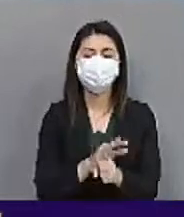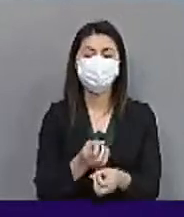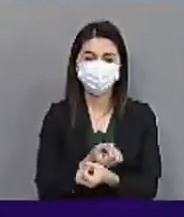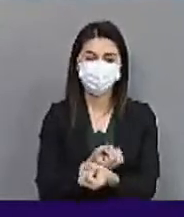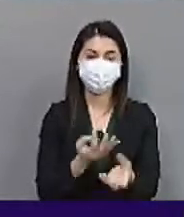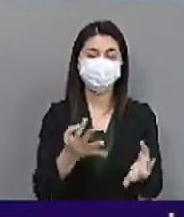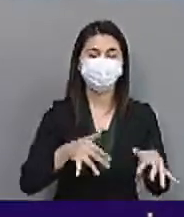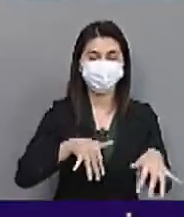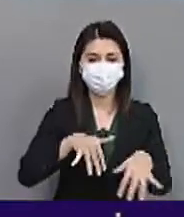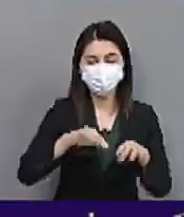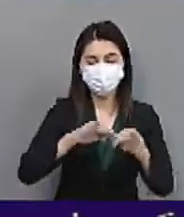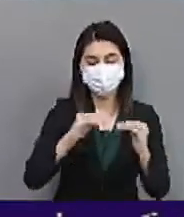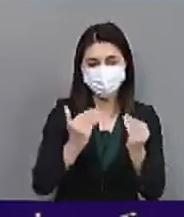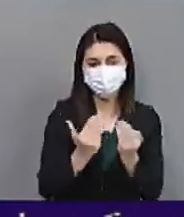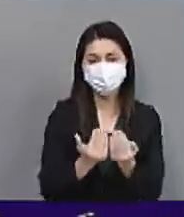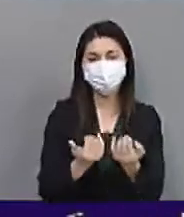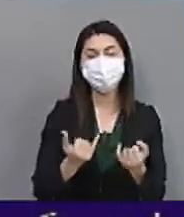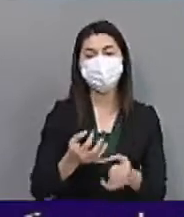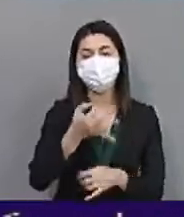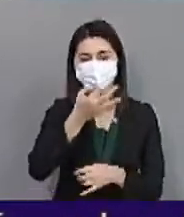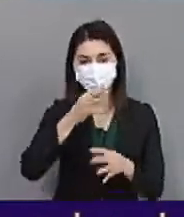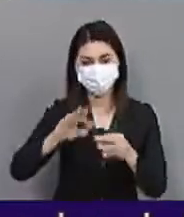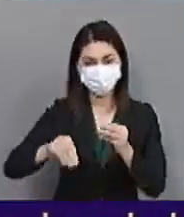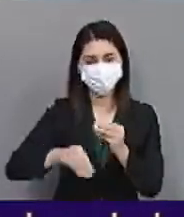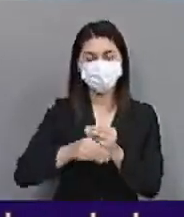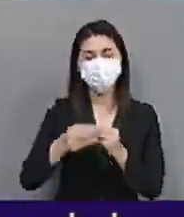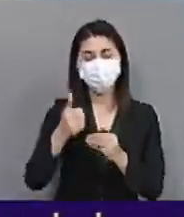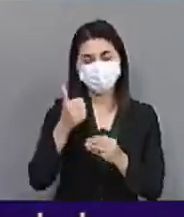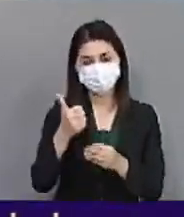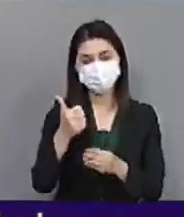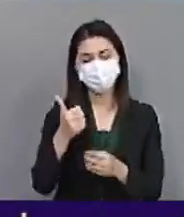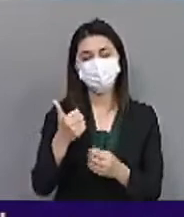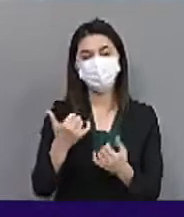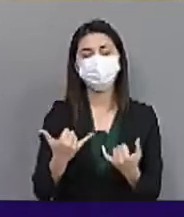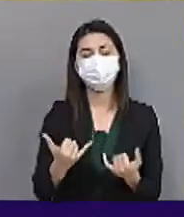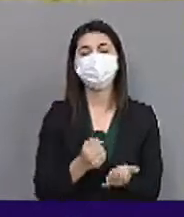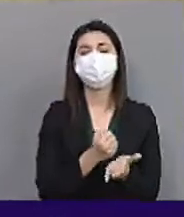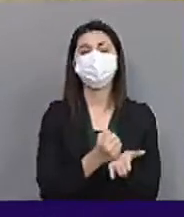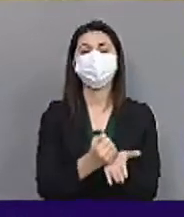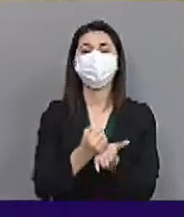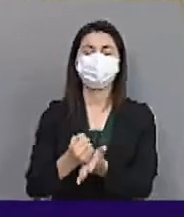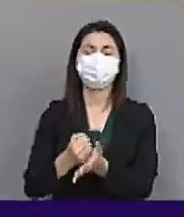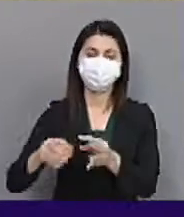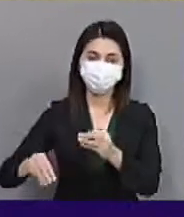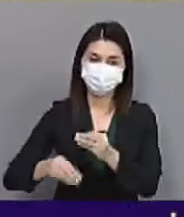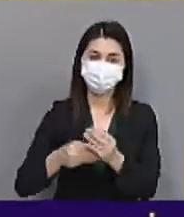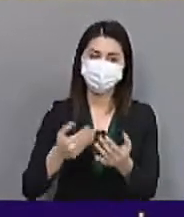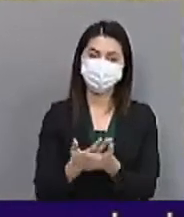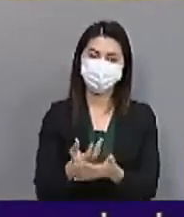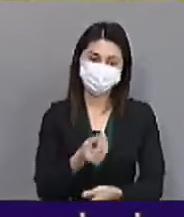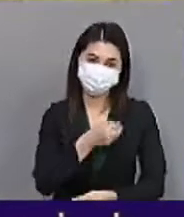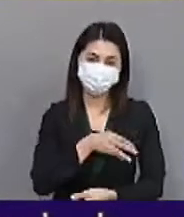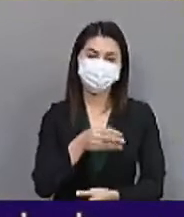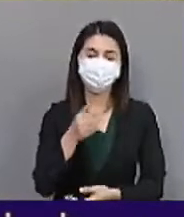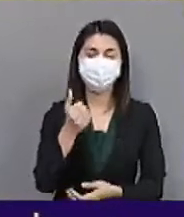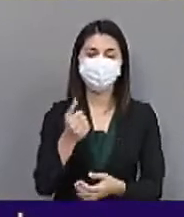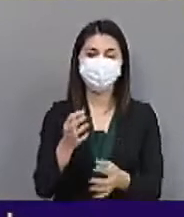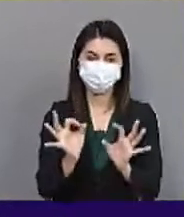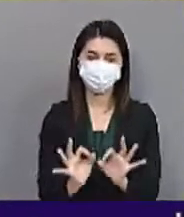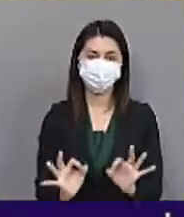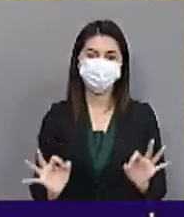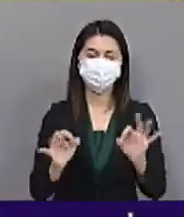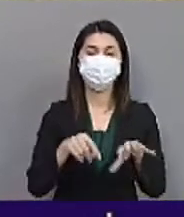นนอกจากนี้ก็ยังสามารถเป็นอาชีพเสริมหรือว่าอาชีพหลักนะคะช่วยเพิ่มรายได้ให้แก่ครอบครัวได้โดยมุ่งหวังให้สถ